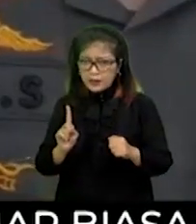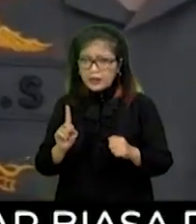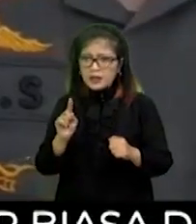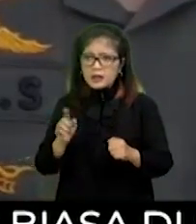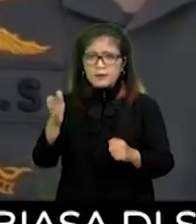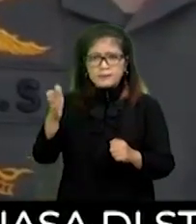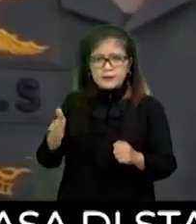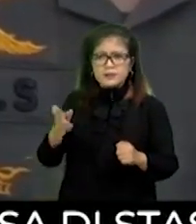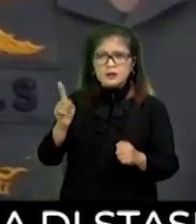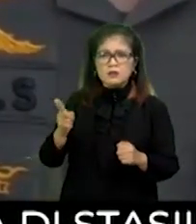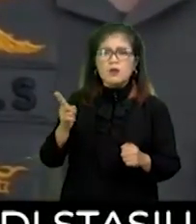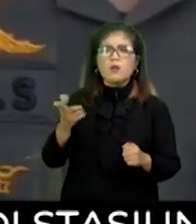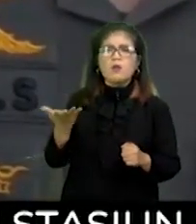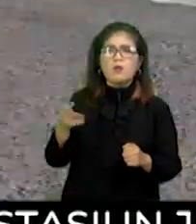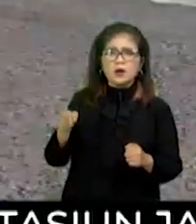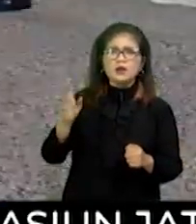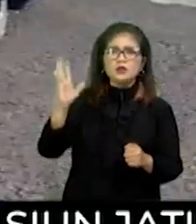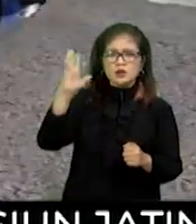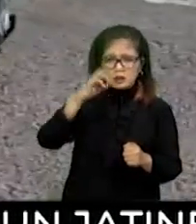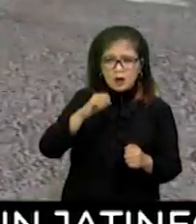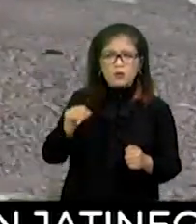kembali ke tempatnya masing-masing.